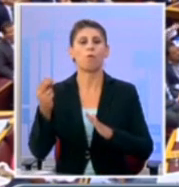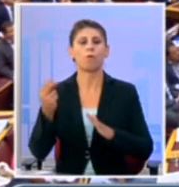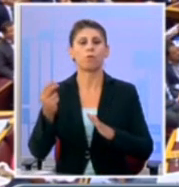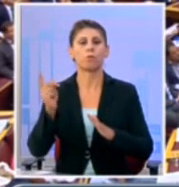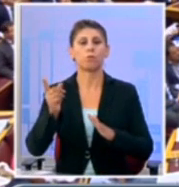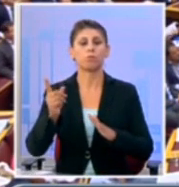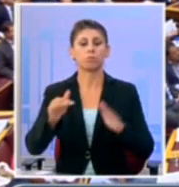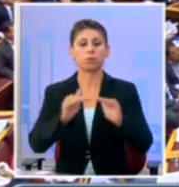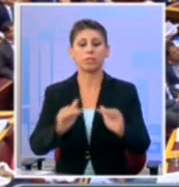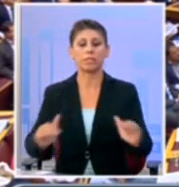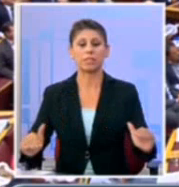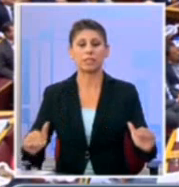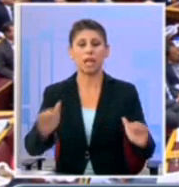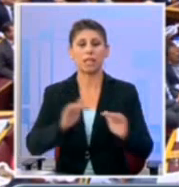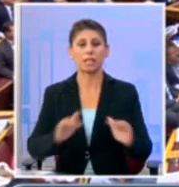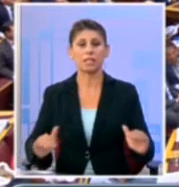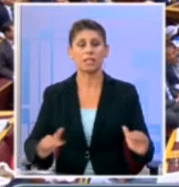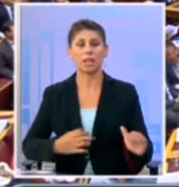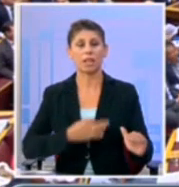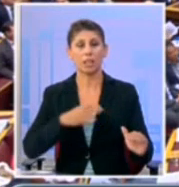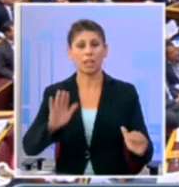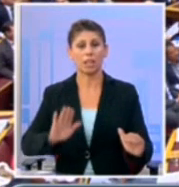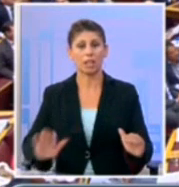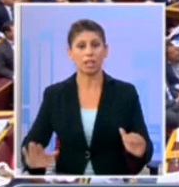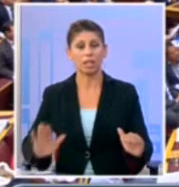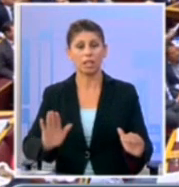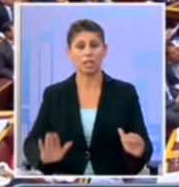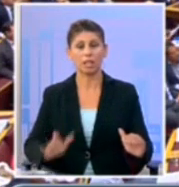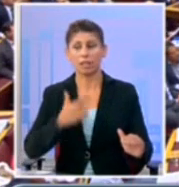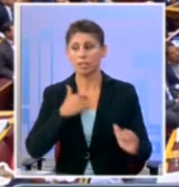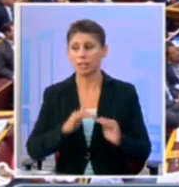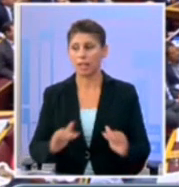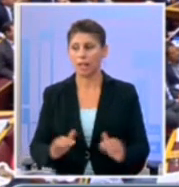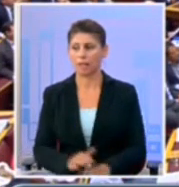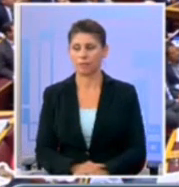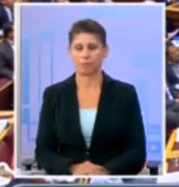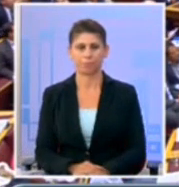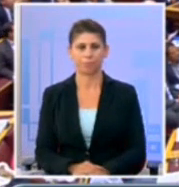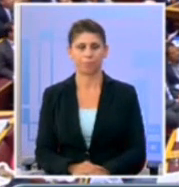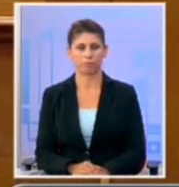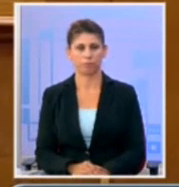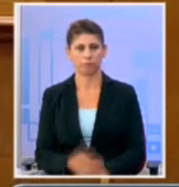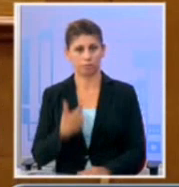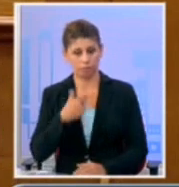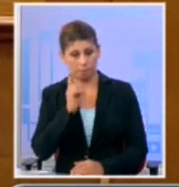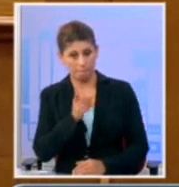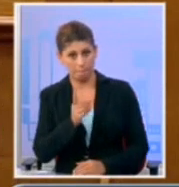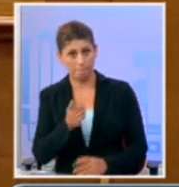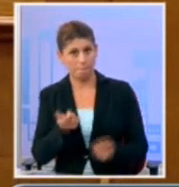Κύριε, η, παρα... παρατήρηση που έκανα,